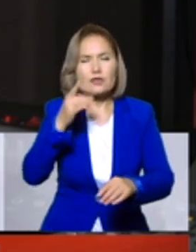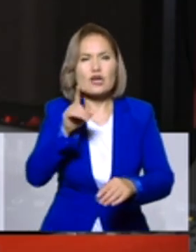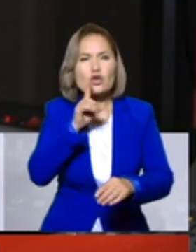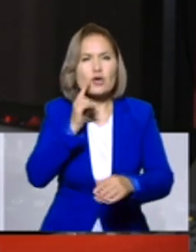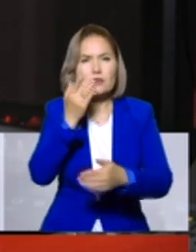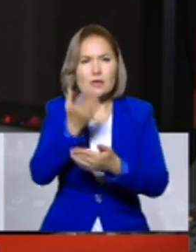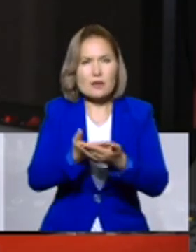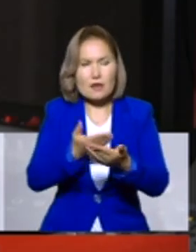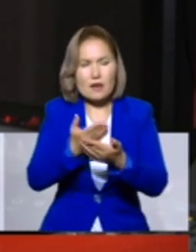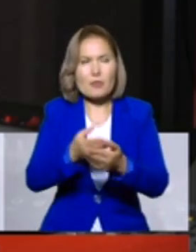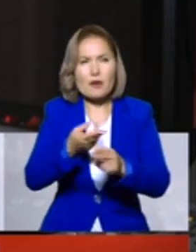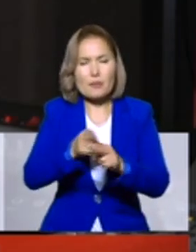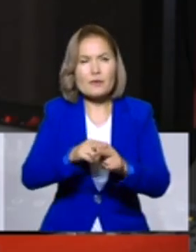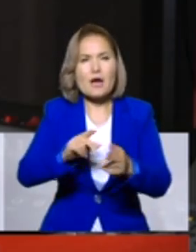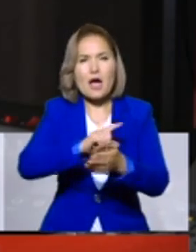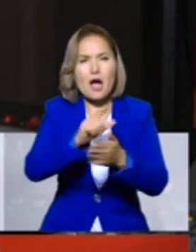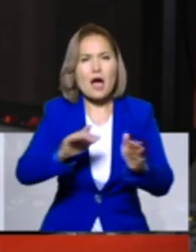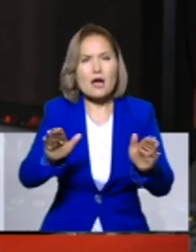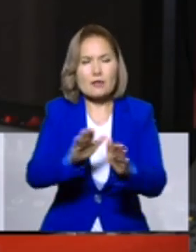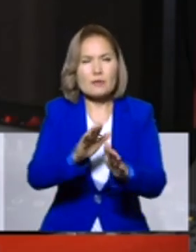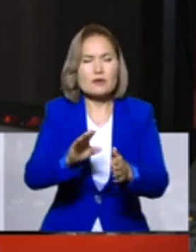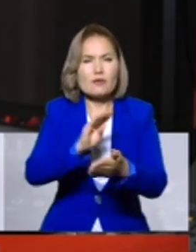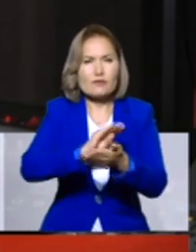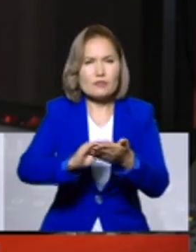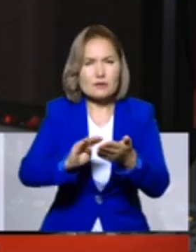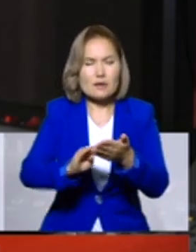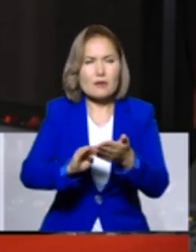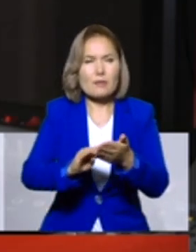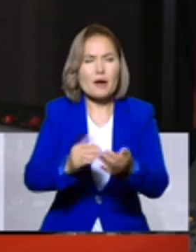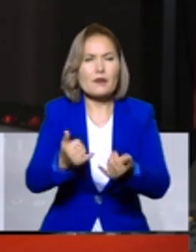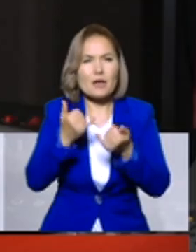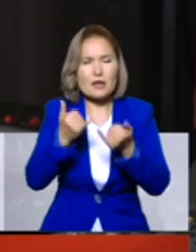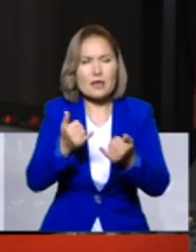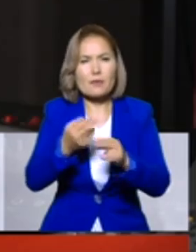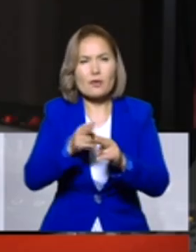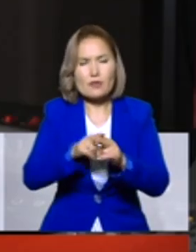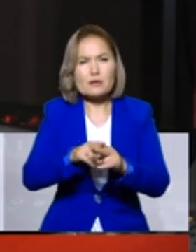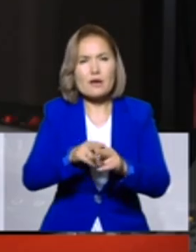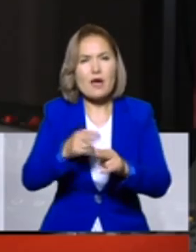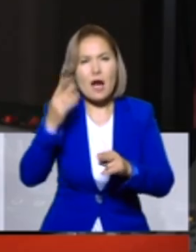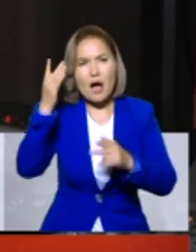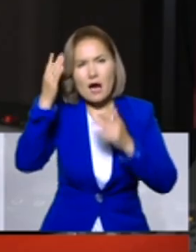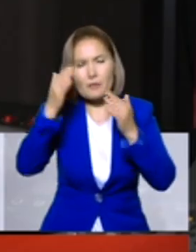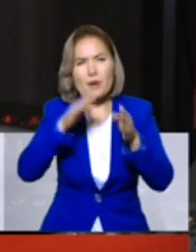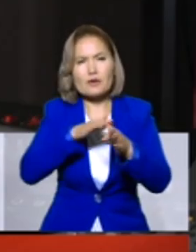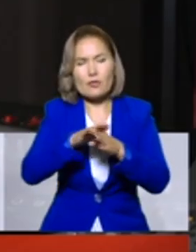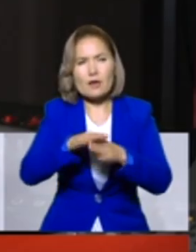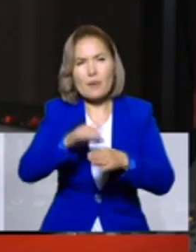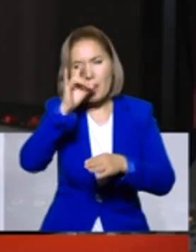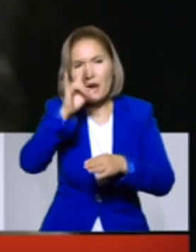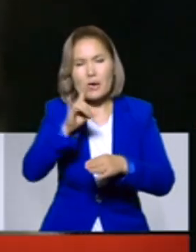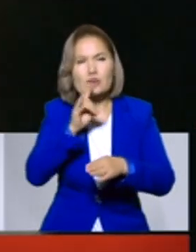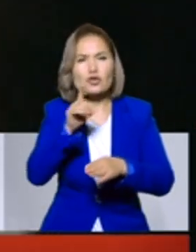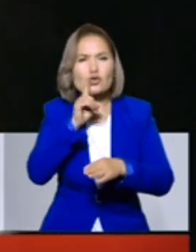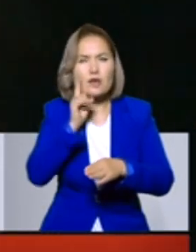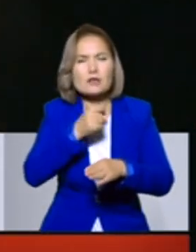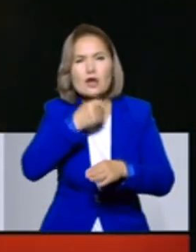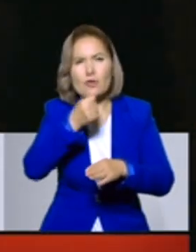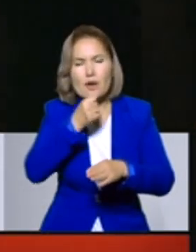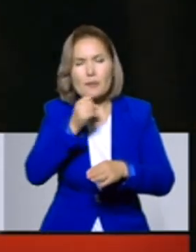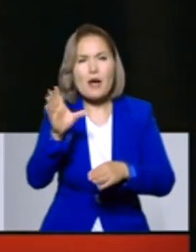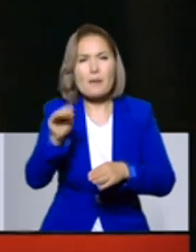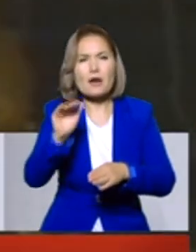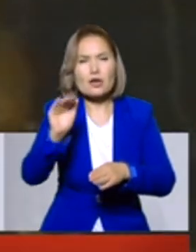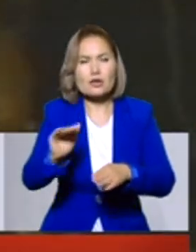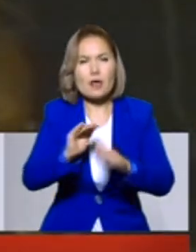кейін де жастар орындаса арманым жоқ деп айтқаны есімде. Сол кісінің арманы орындалды. Қазір жас та, кәрі де, кішкентай